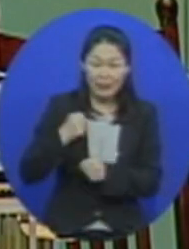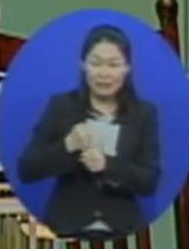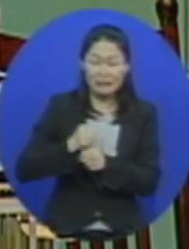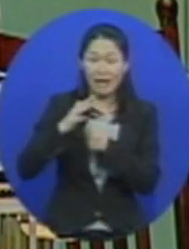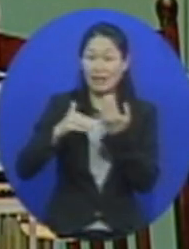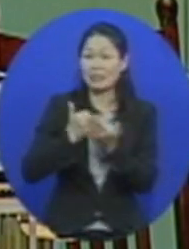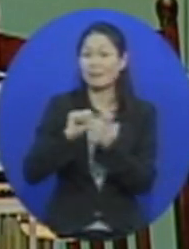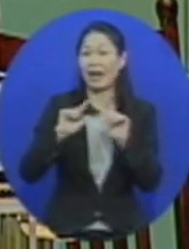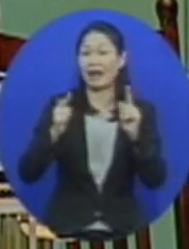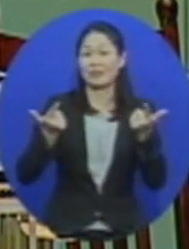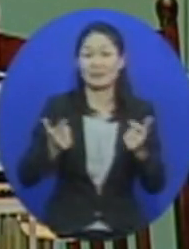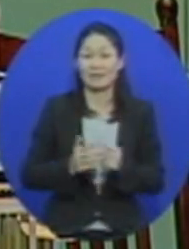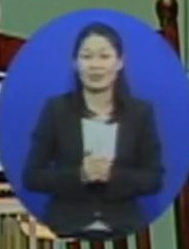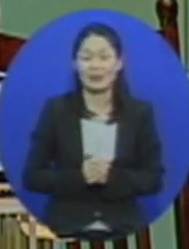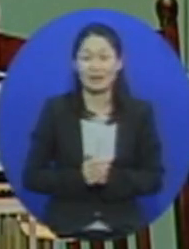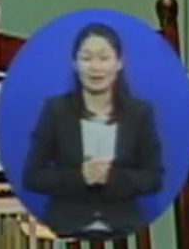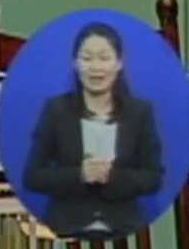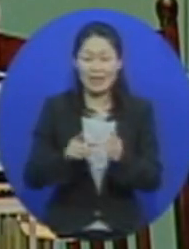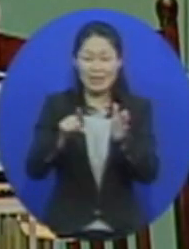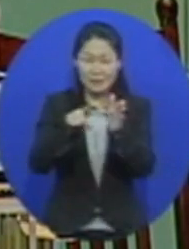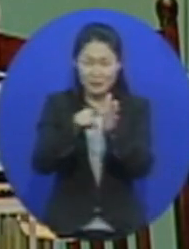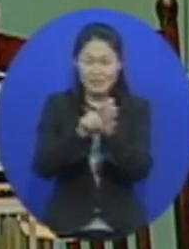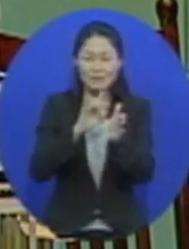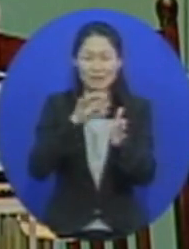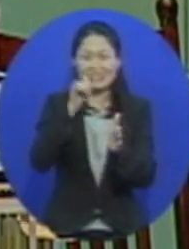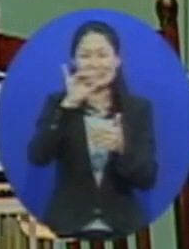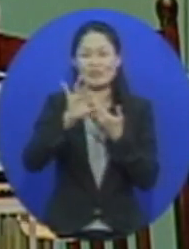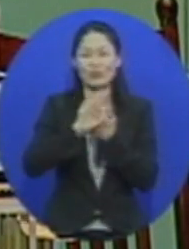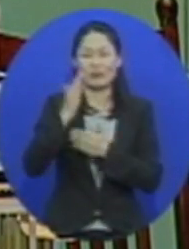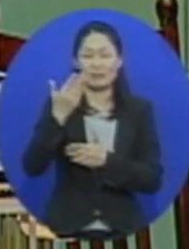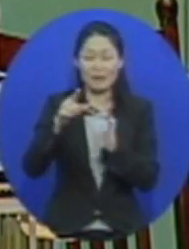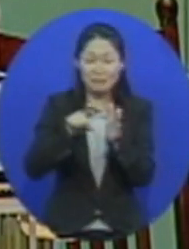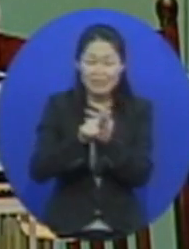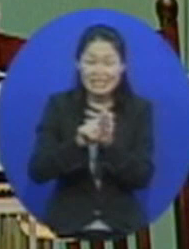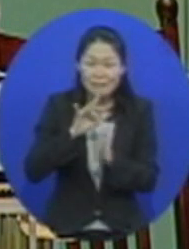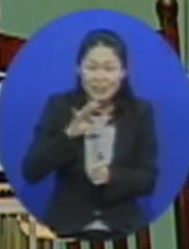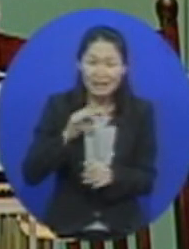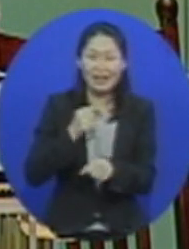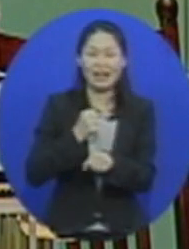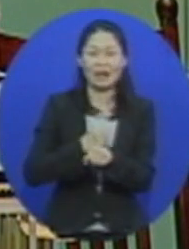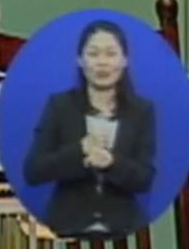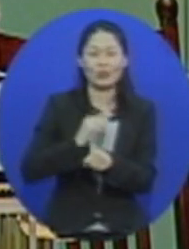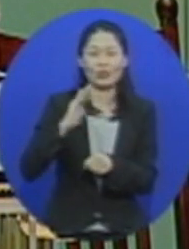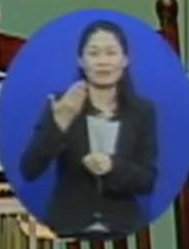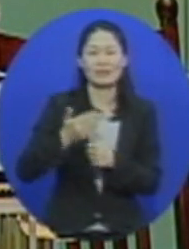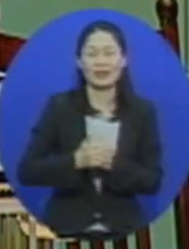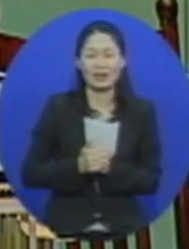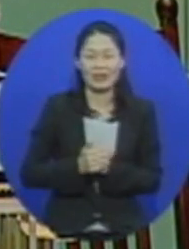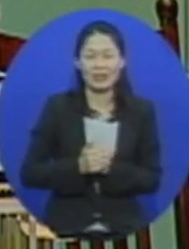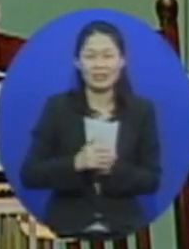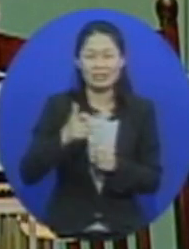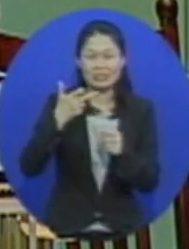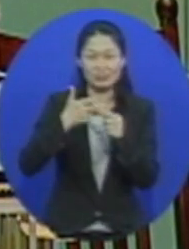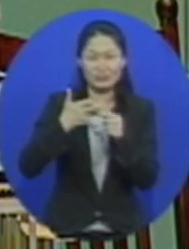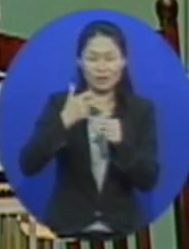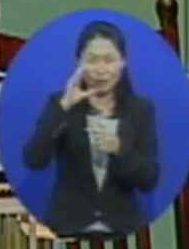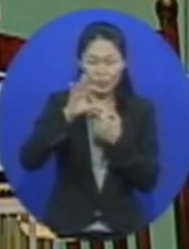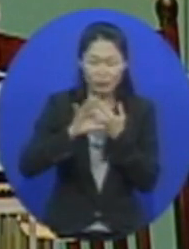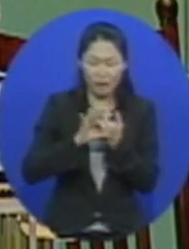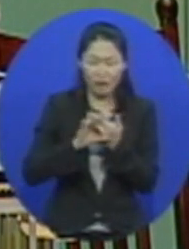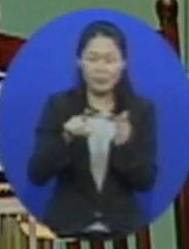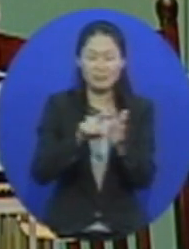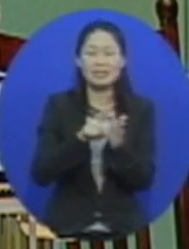않으십니다 믿음 많이 쓰는데요 믿기만 하면 되요 17절 말씀에 믿음으로